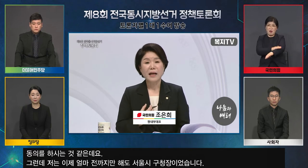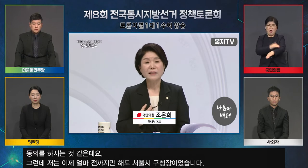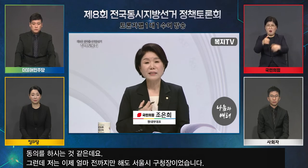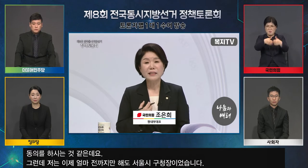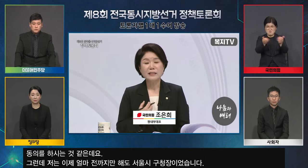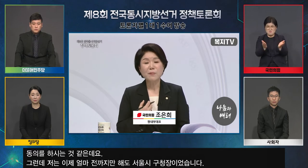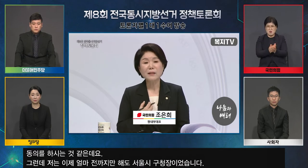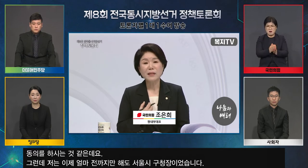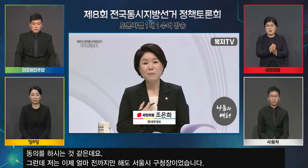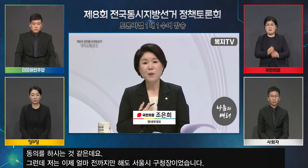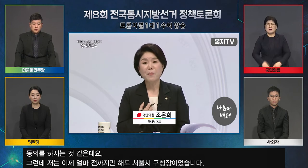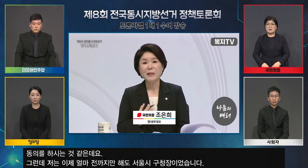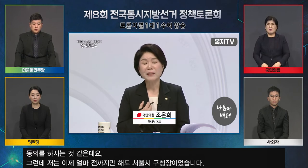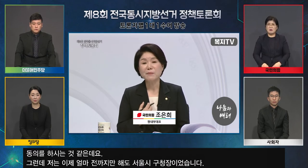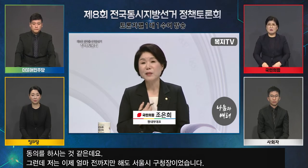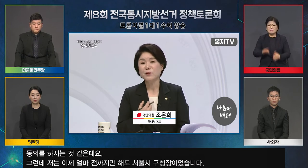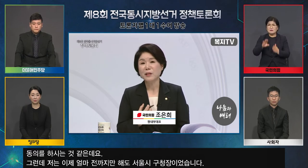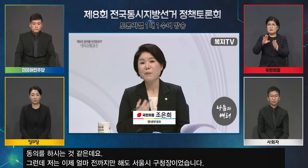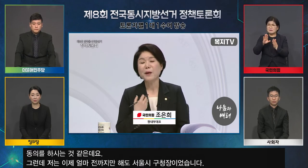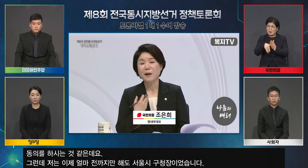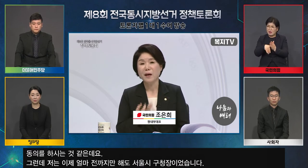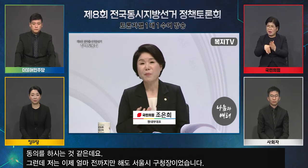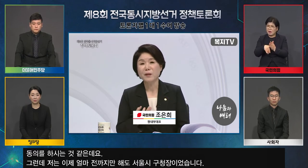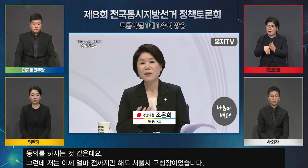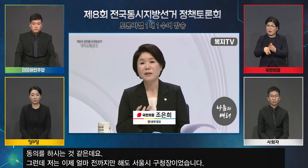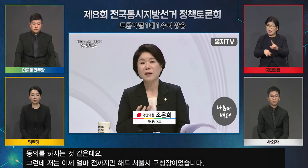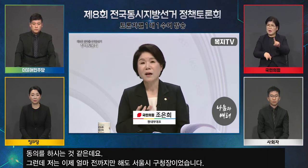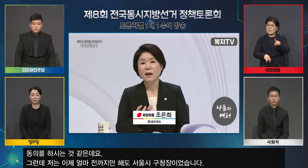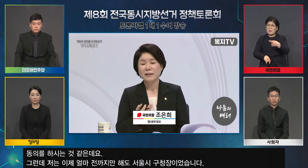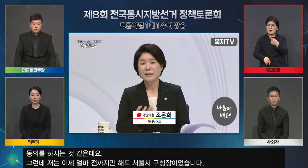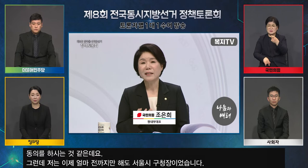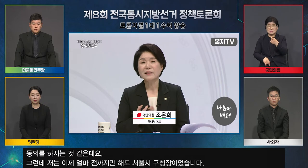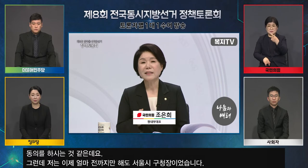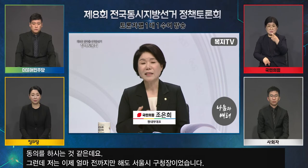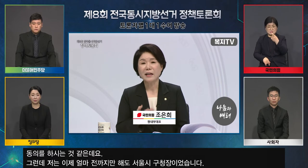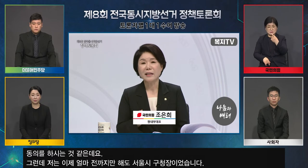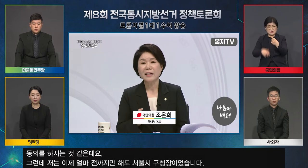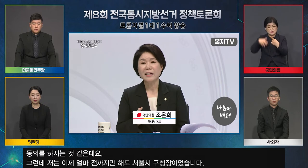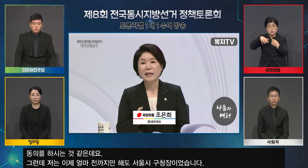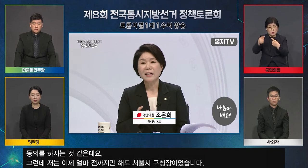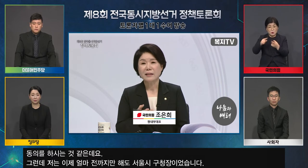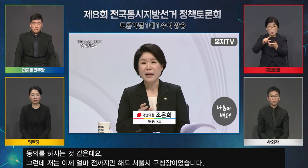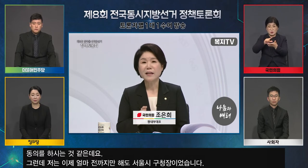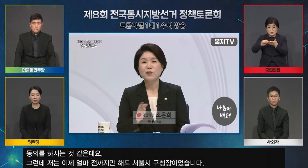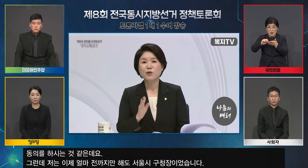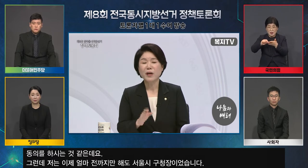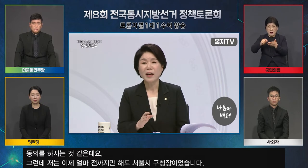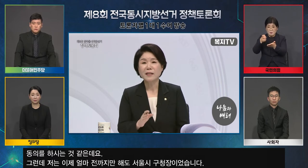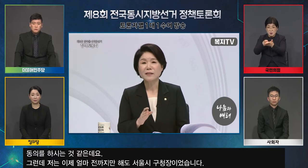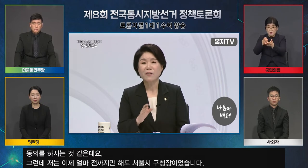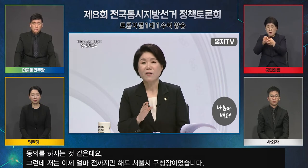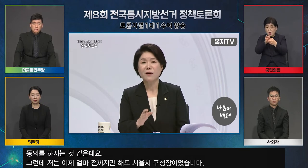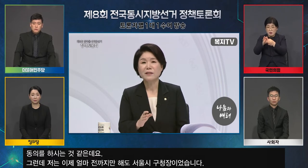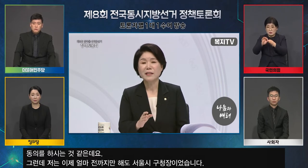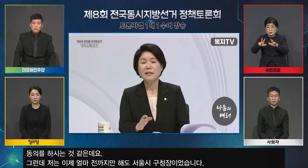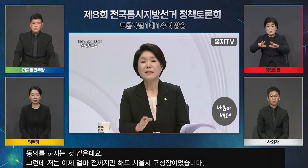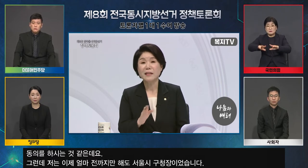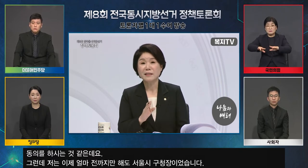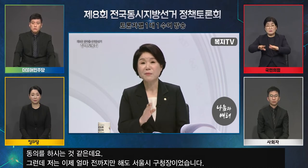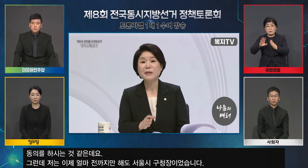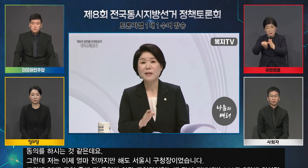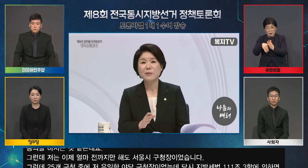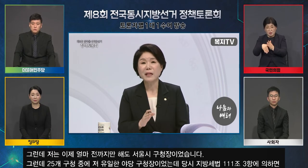당시 지방세법 111조 사명에 의하면 자치단체장이 당의 연도에 한해서